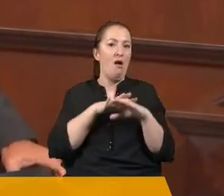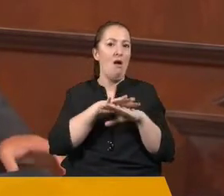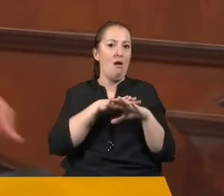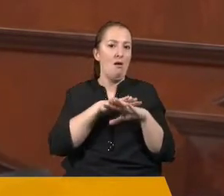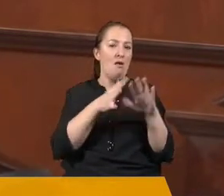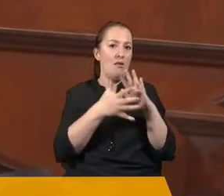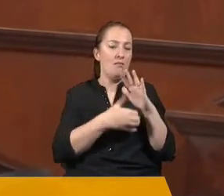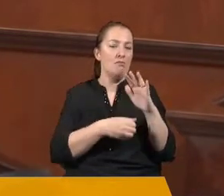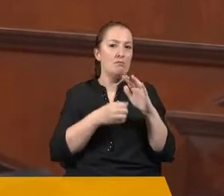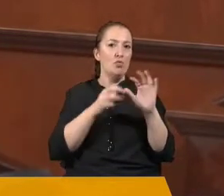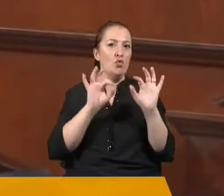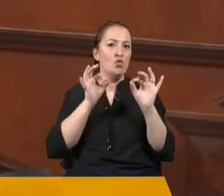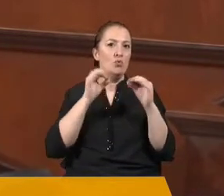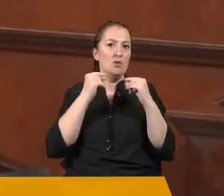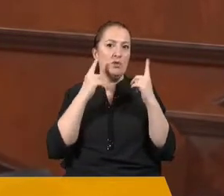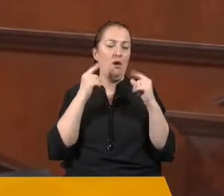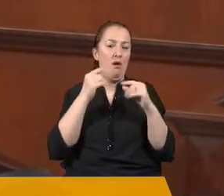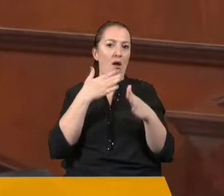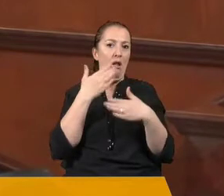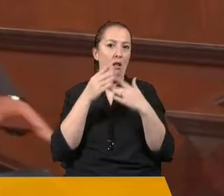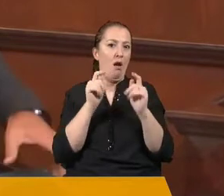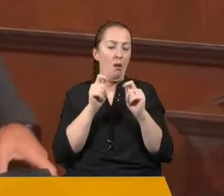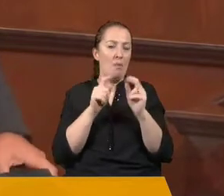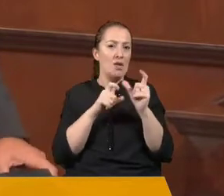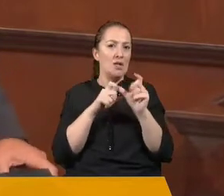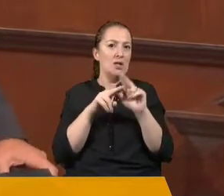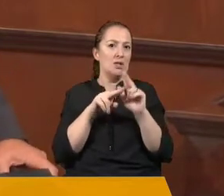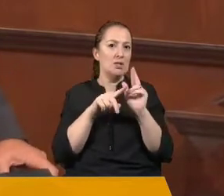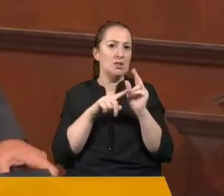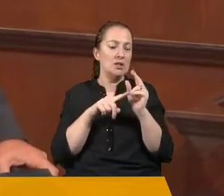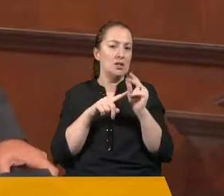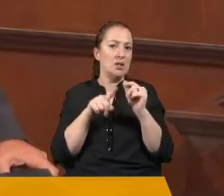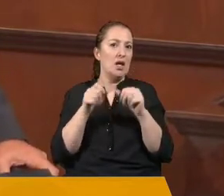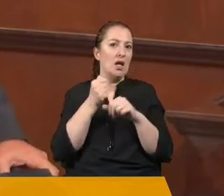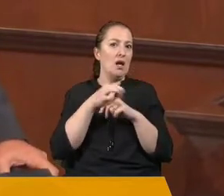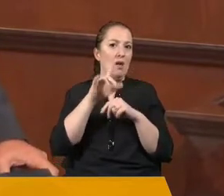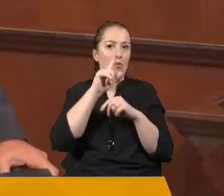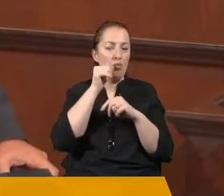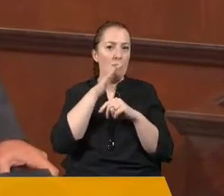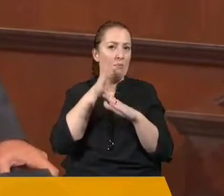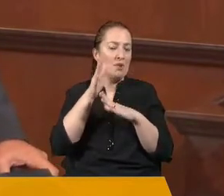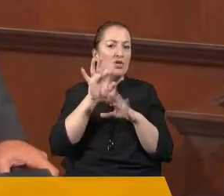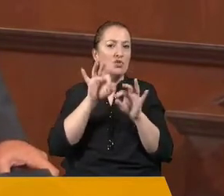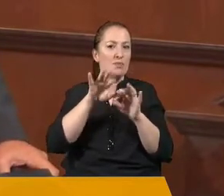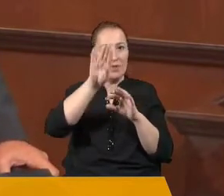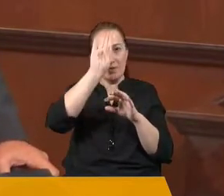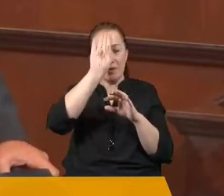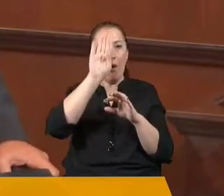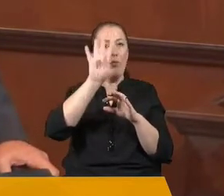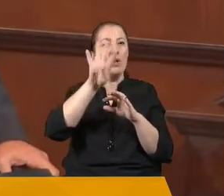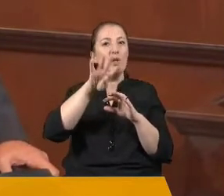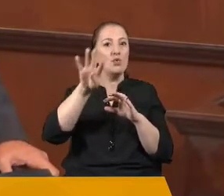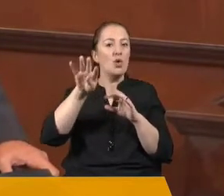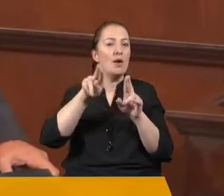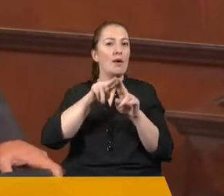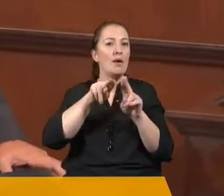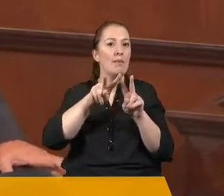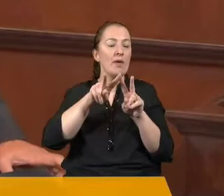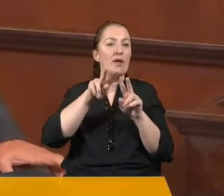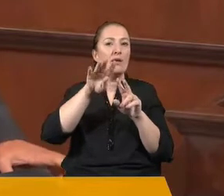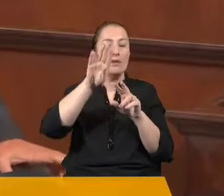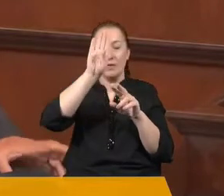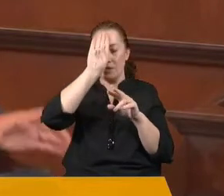yapıldığını Gümüşyaka'dan bahsederken İSKİ Genel Müdürümüz bilir. Şu an İstanbul'da 44 kilometre